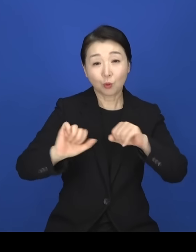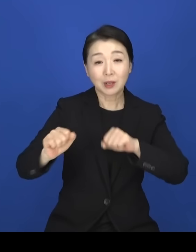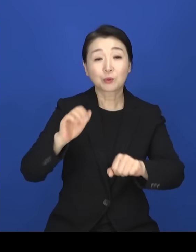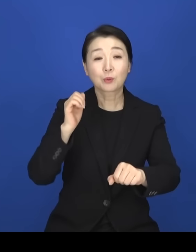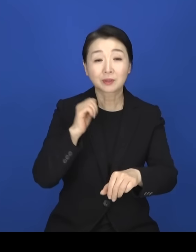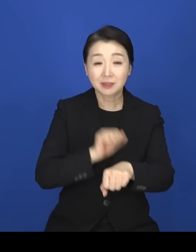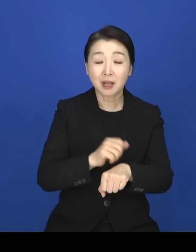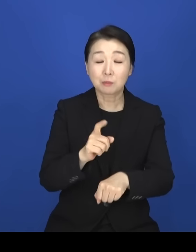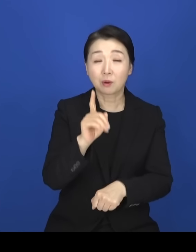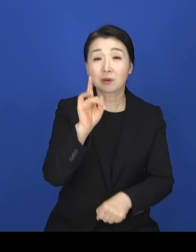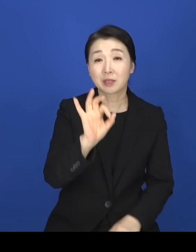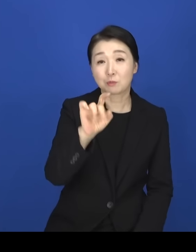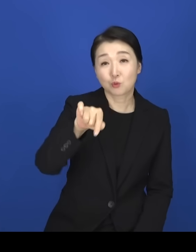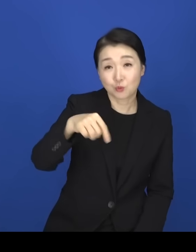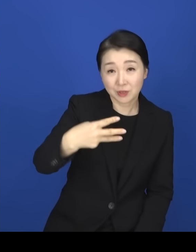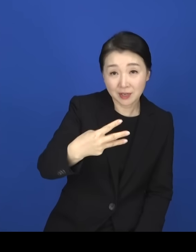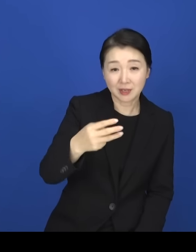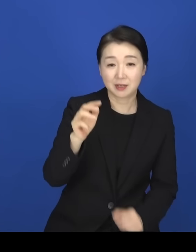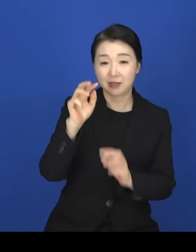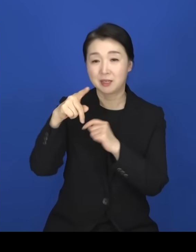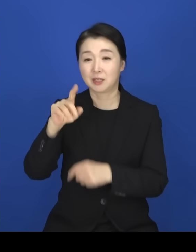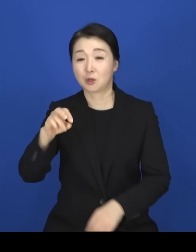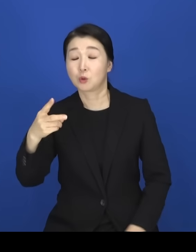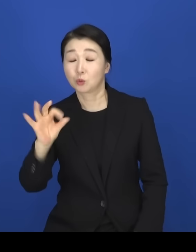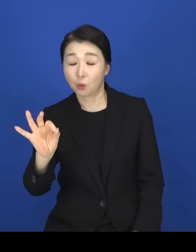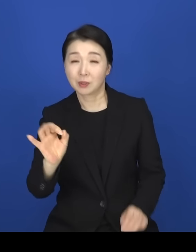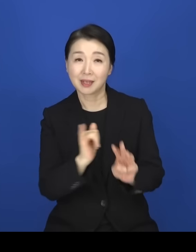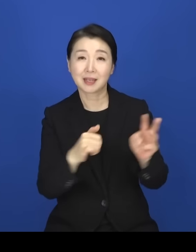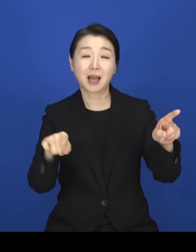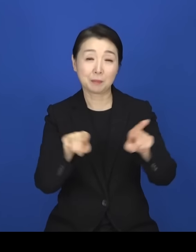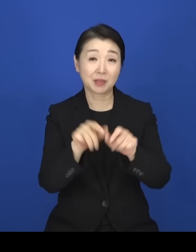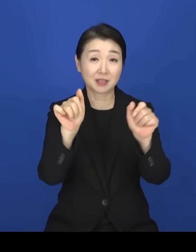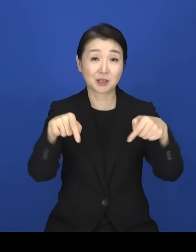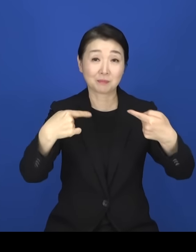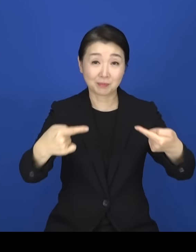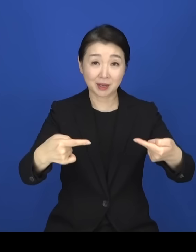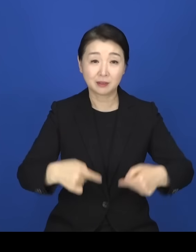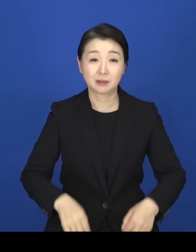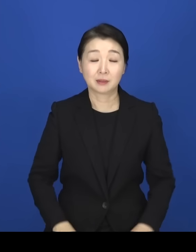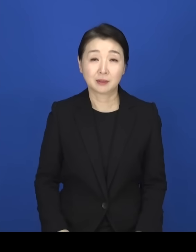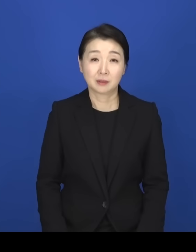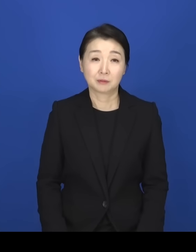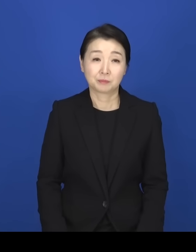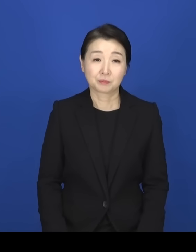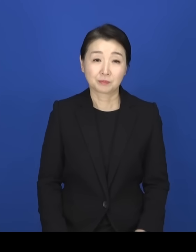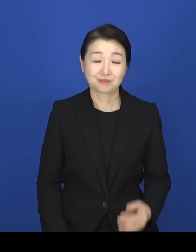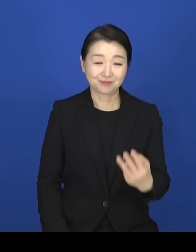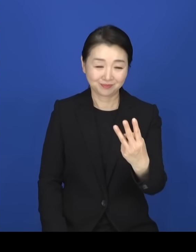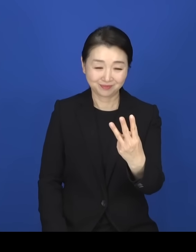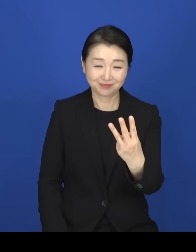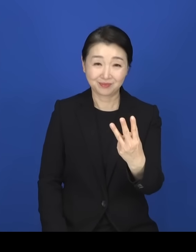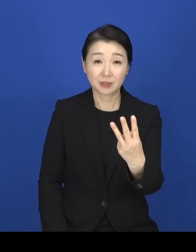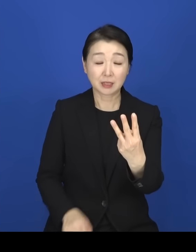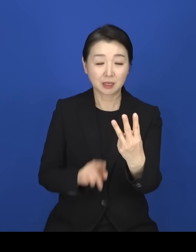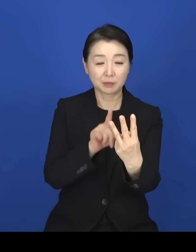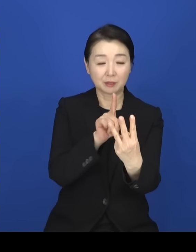이물 씨 예, 예, 그리고 이성동 씨 이렇게 3명이서 시험을 같이 예. 봤는데 예. 1인 2역씩 총 6역을 한